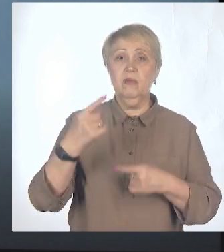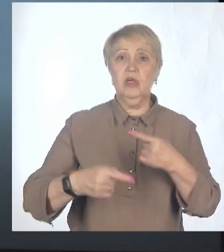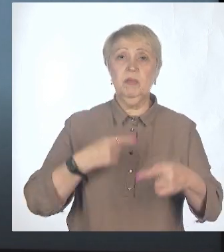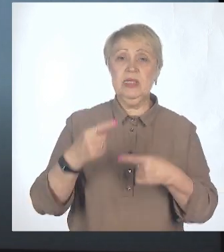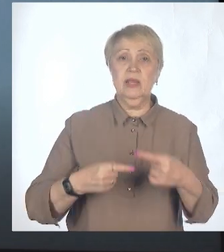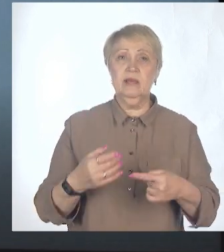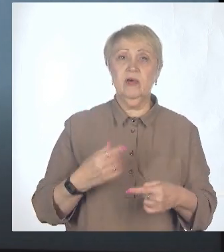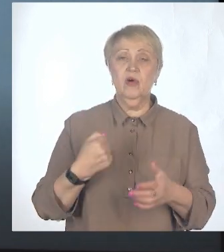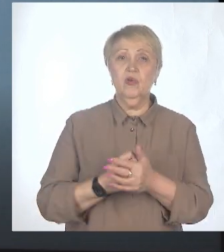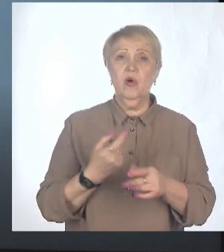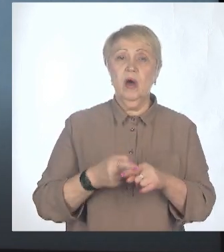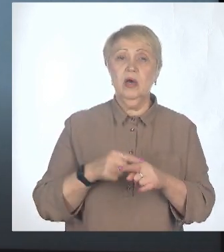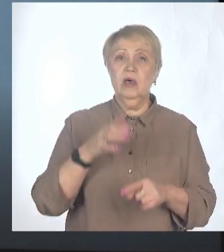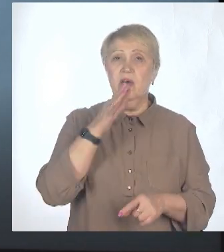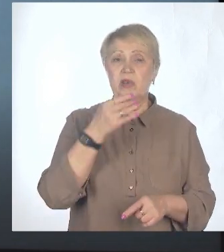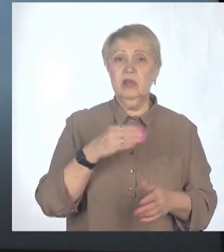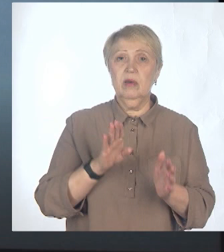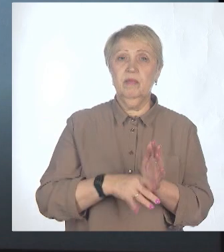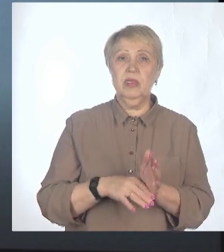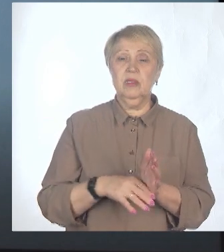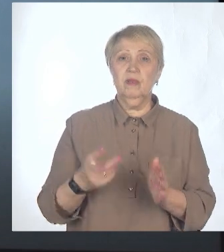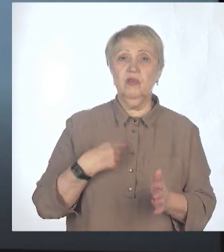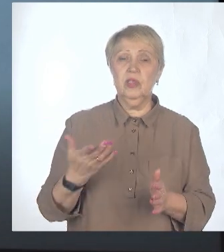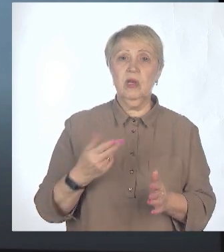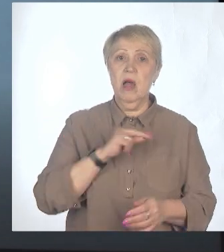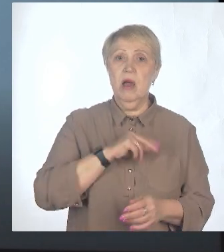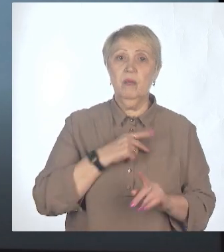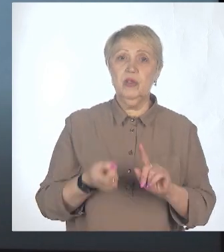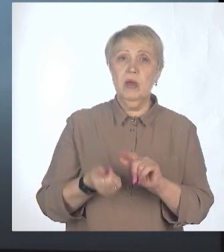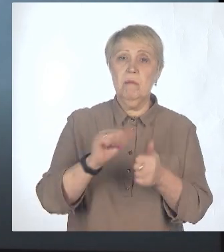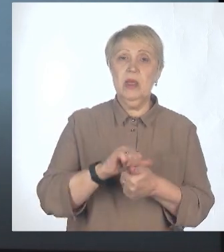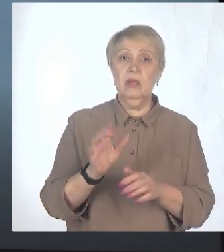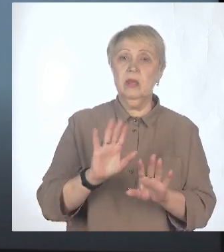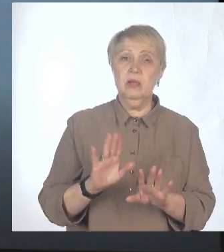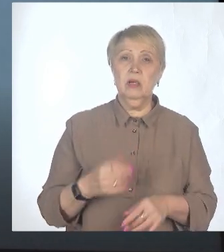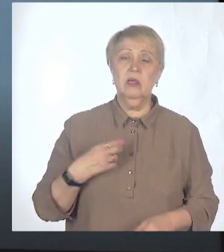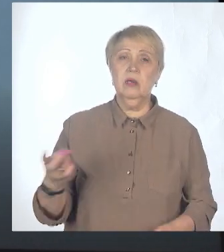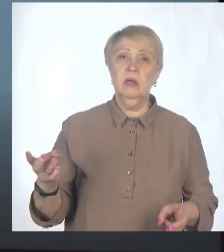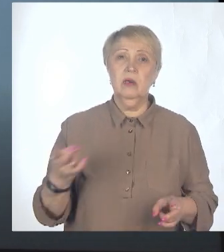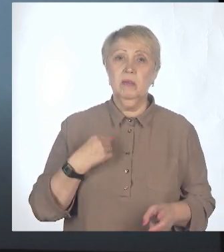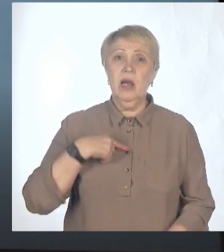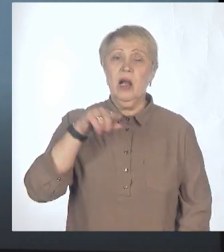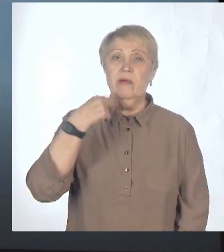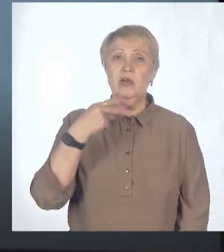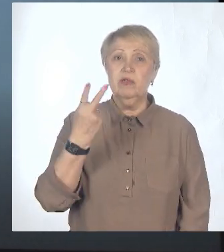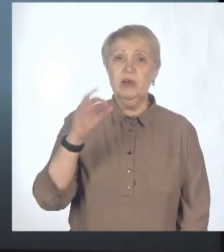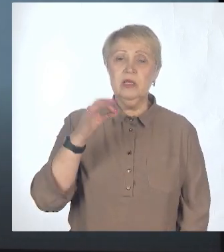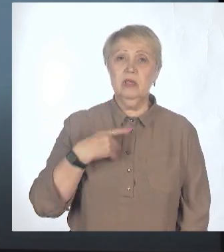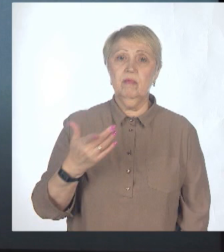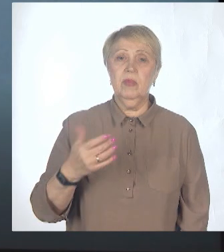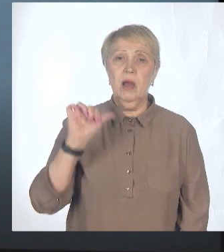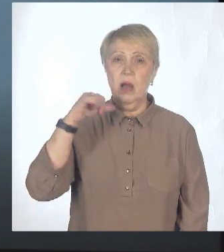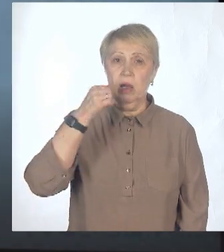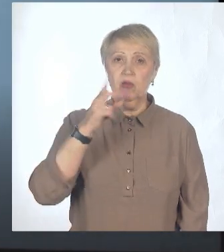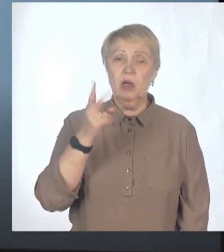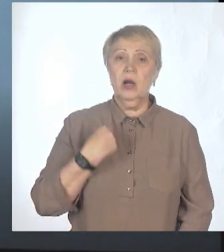До этого времени лучше пока без веских причин работу не менять. И мы уже говорили, что в 20-м, как это